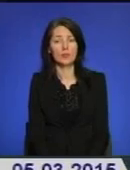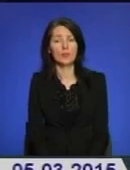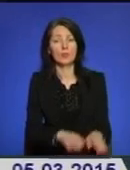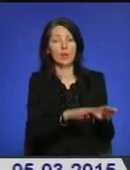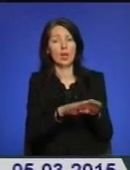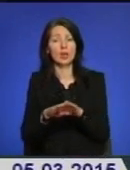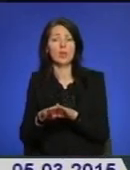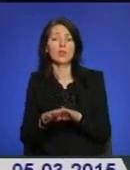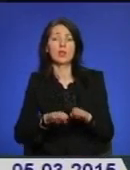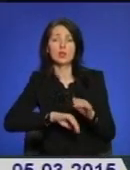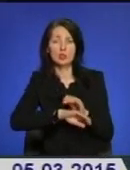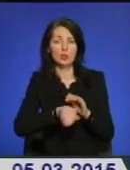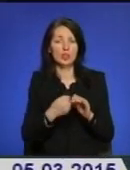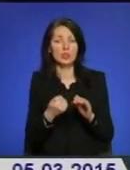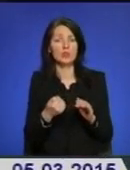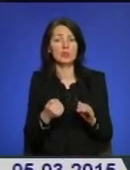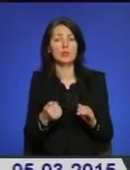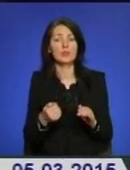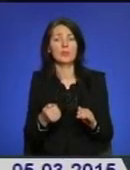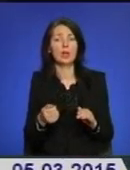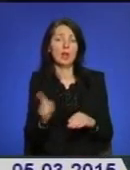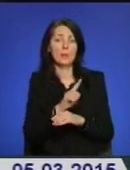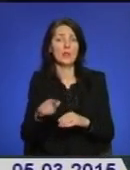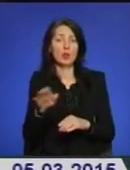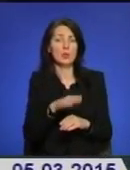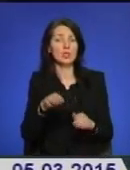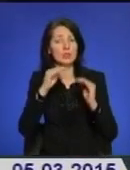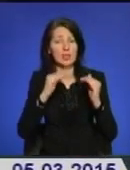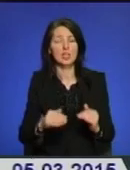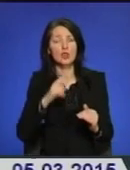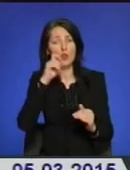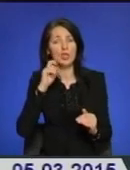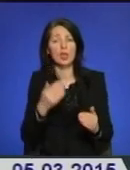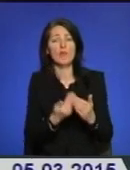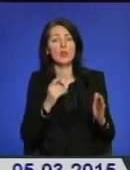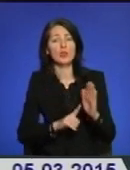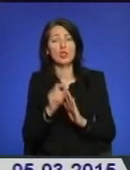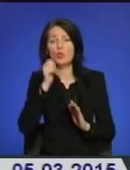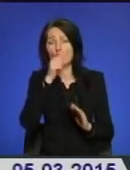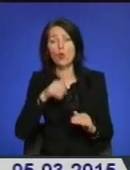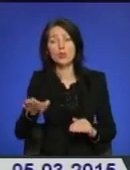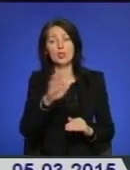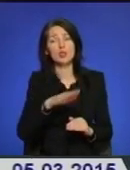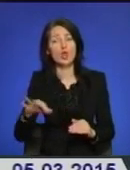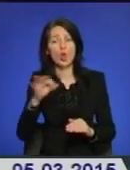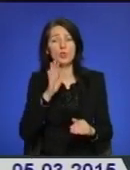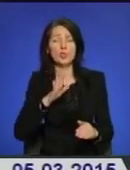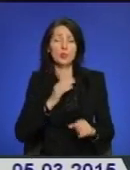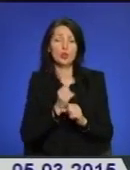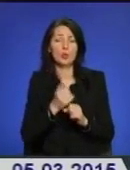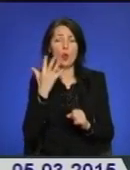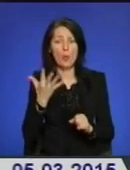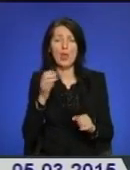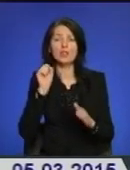Рівень злочинності на Тернопільщині найнижчий в Україні. Однак від початку року на території області було скоєно 5